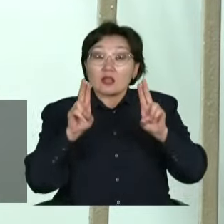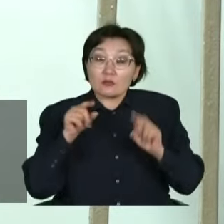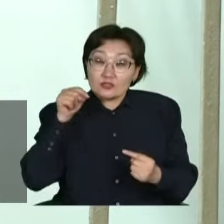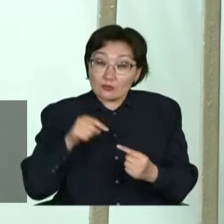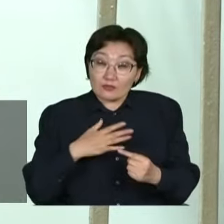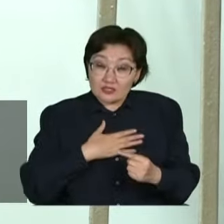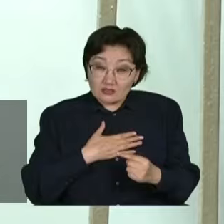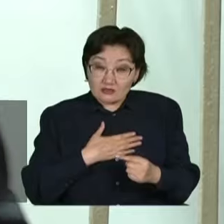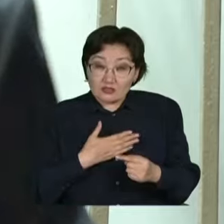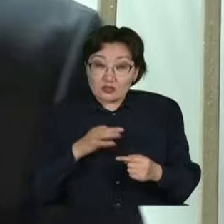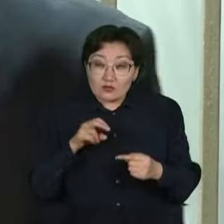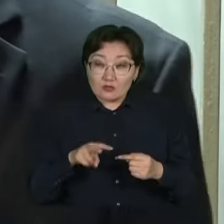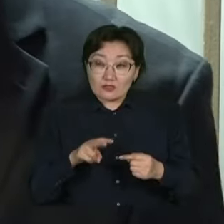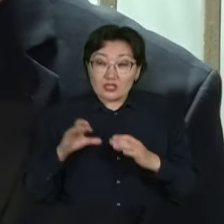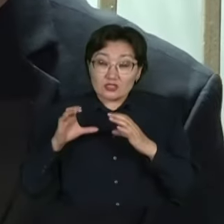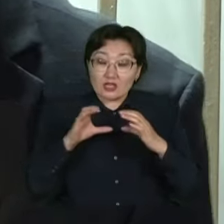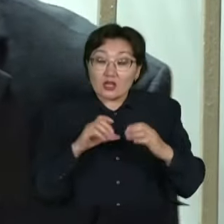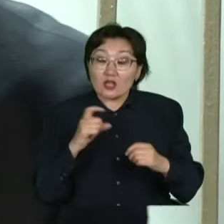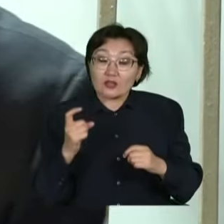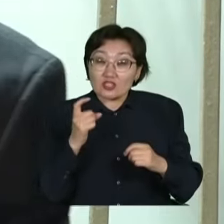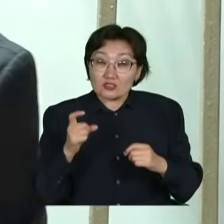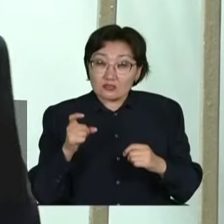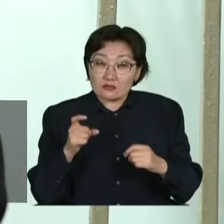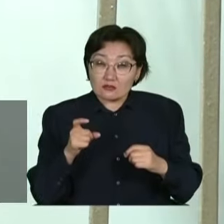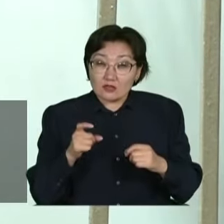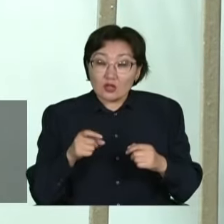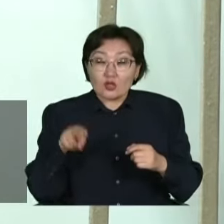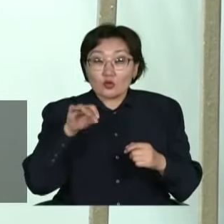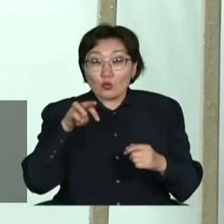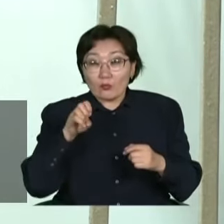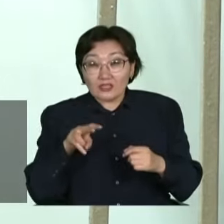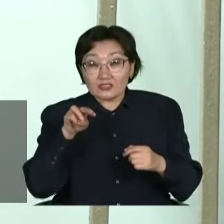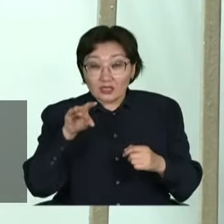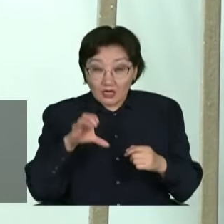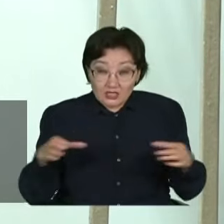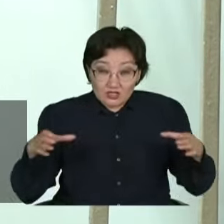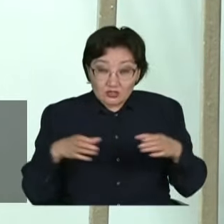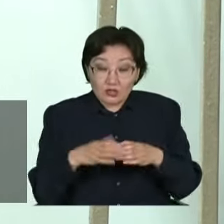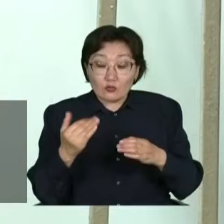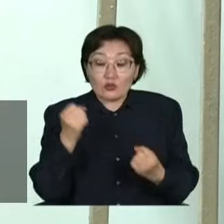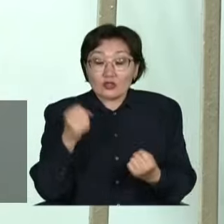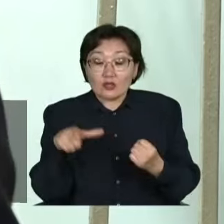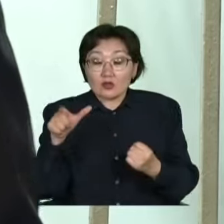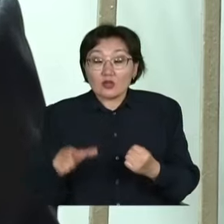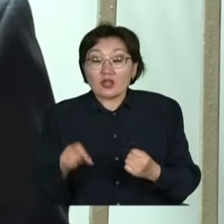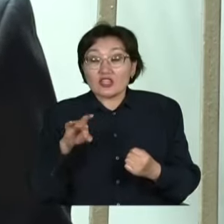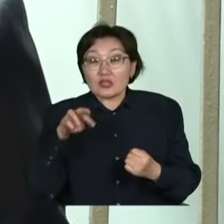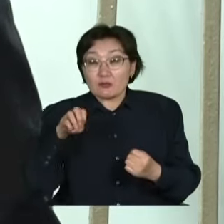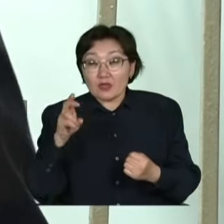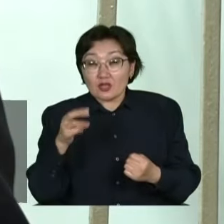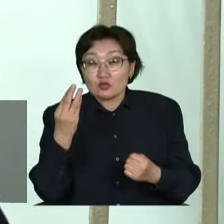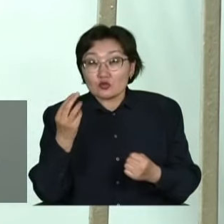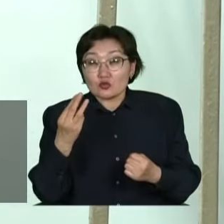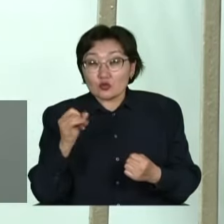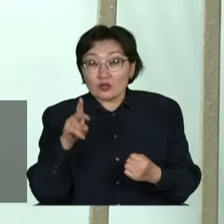біз сол автобустың иесі Думан Трансқа және сол жүргізушісі Шөкебаевқа азаматтық